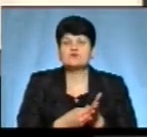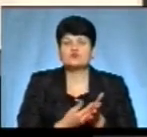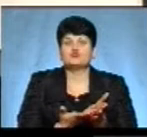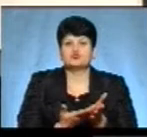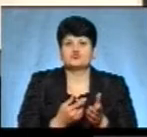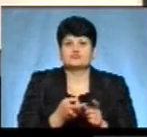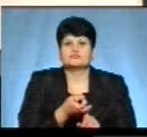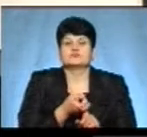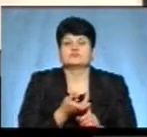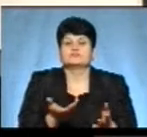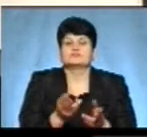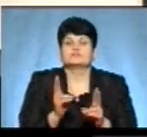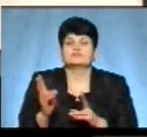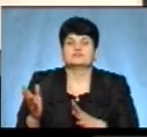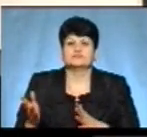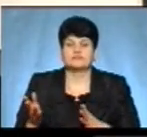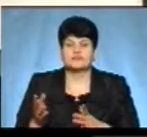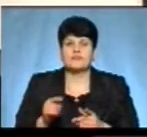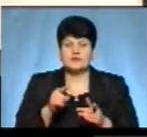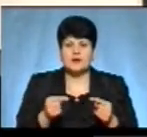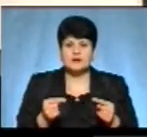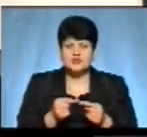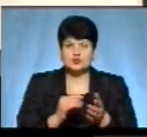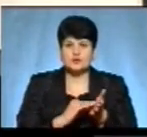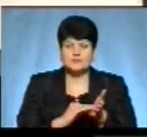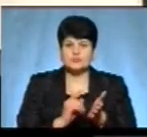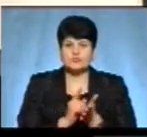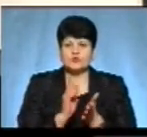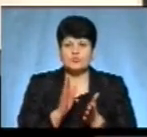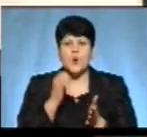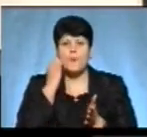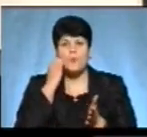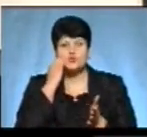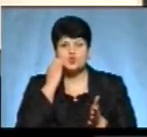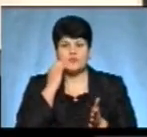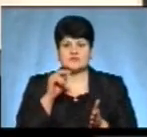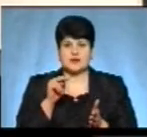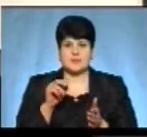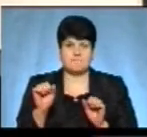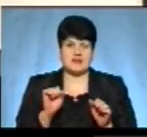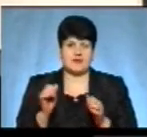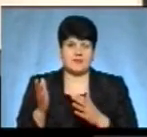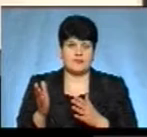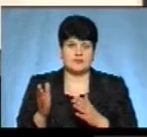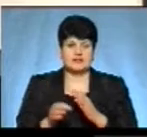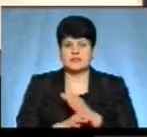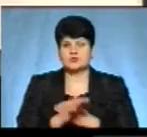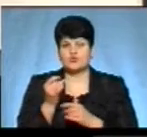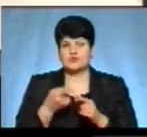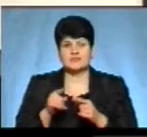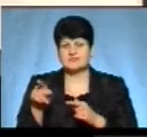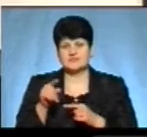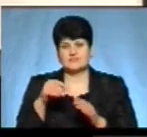юрисдикційну належність. Тобто повинна чітко означати, що це Московського патріархату. На Сході з цим не ховається,